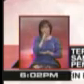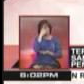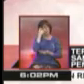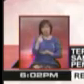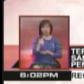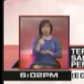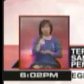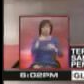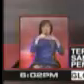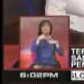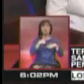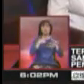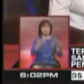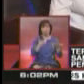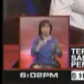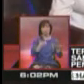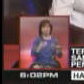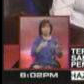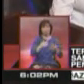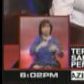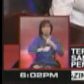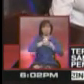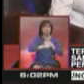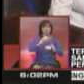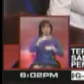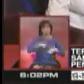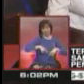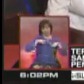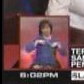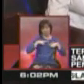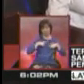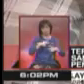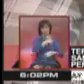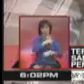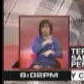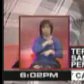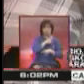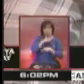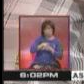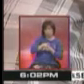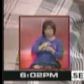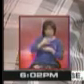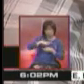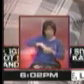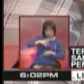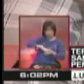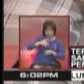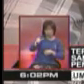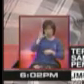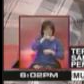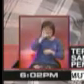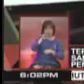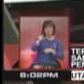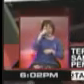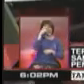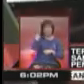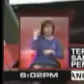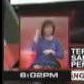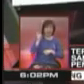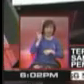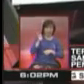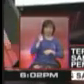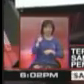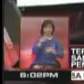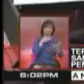pwede po nila akong patayin doon. Mainit daw ang Los Baños PNP kay Tyrone dahil dati na raw siyang nagkatraso sa mga